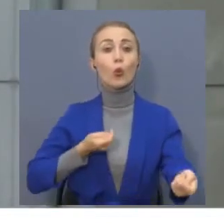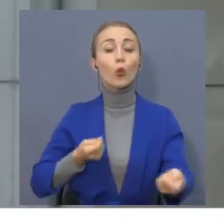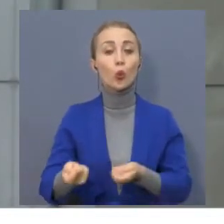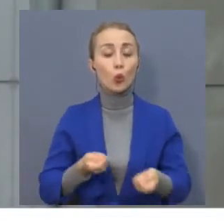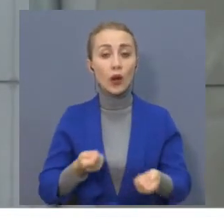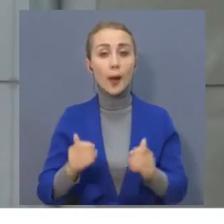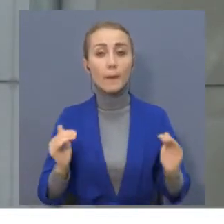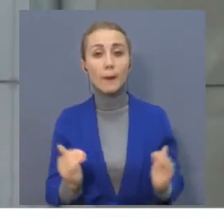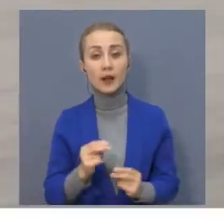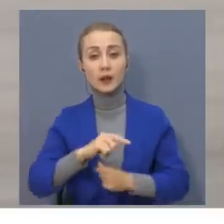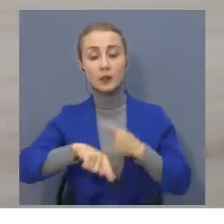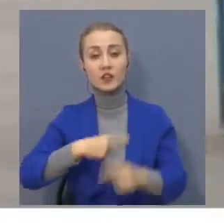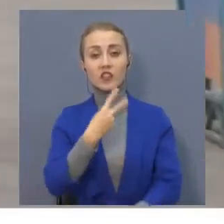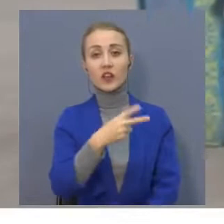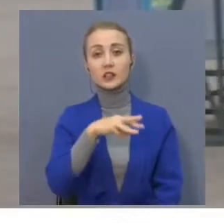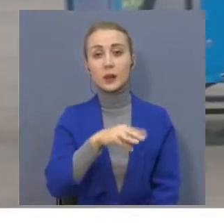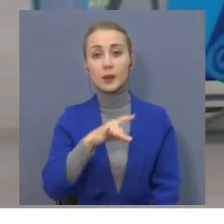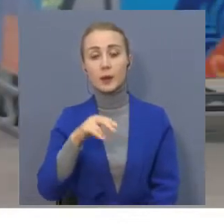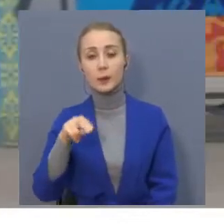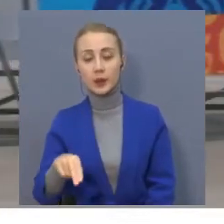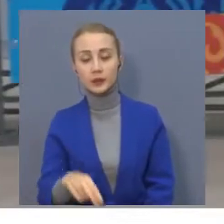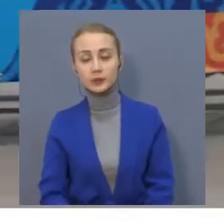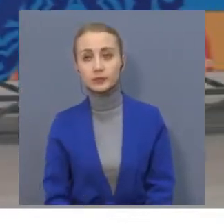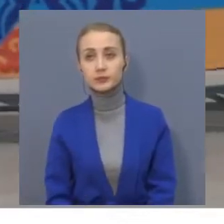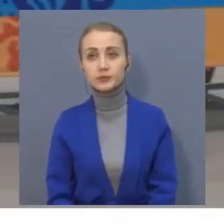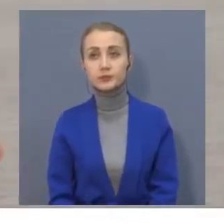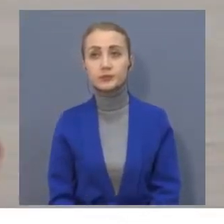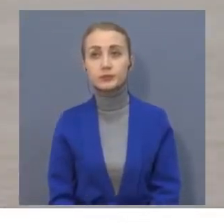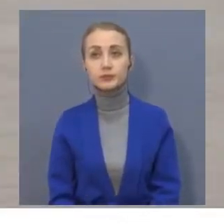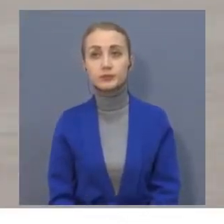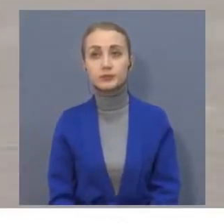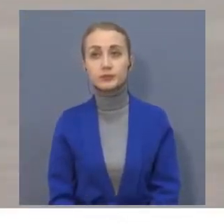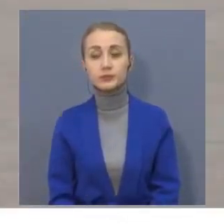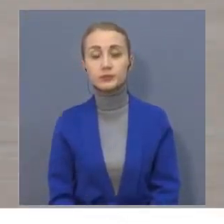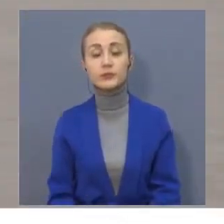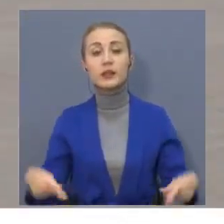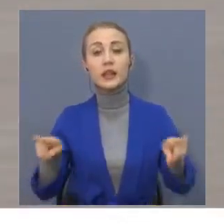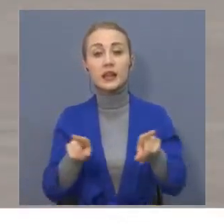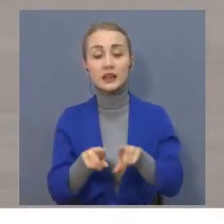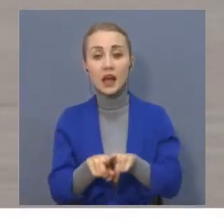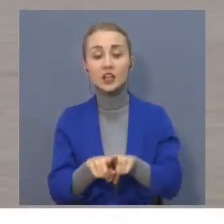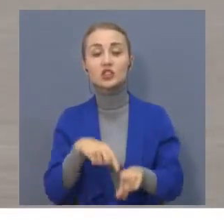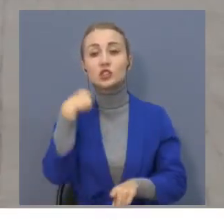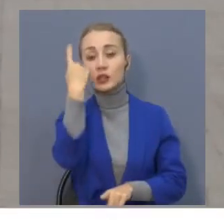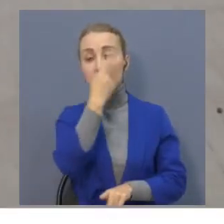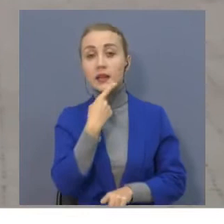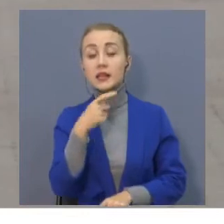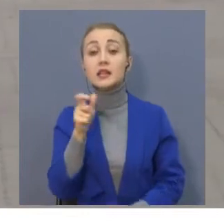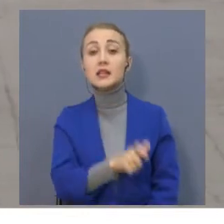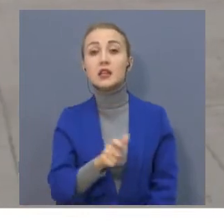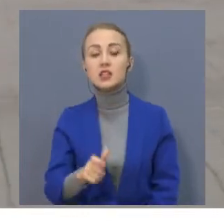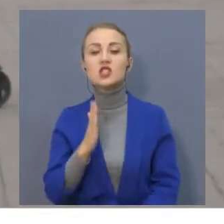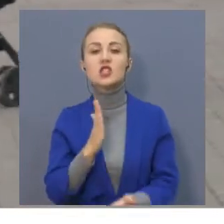мөлшерінде айыппұл салынады. Сондай-ақ аталған адамдарға қатысты материалдар бүгінге дейін жиналып, санитарлық қызметке жіберілді.